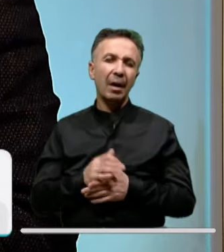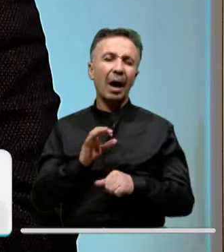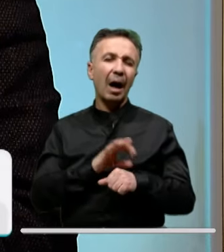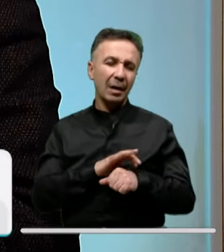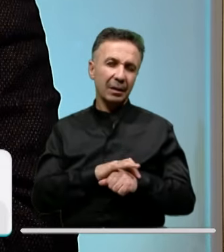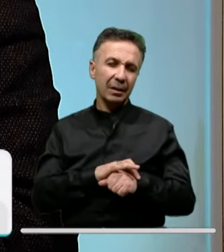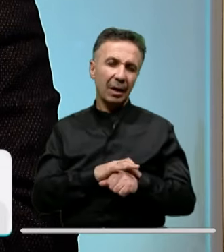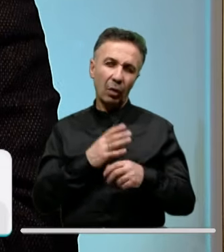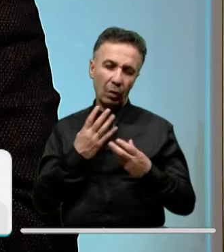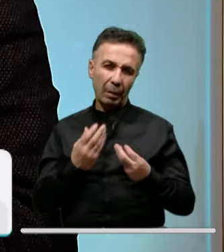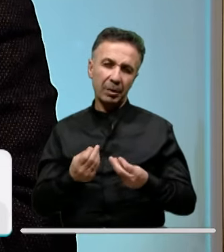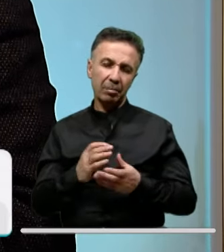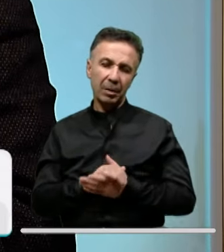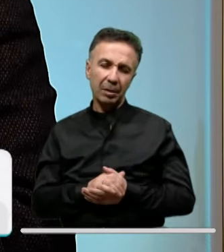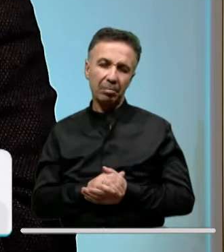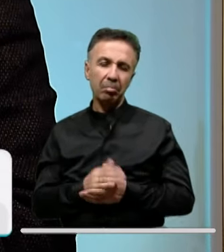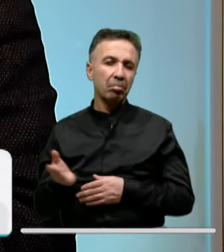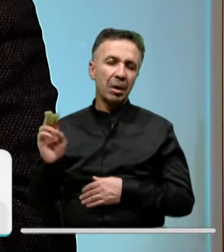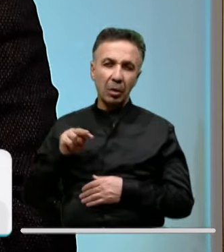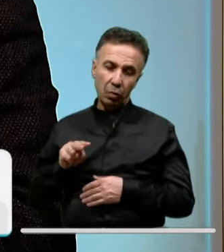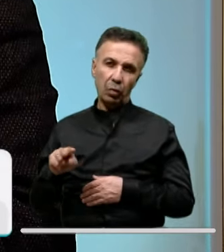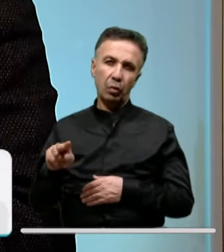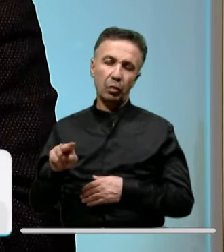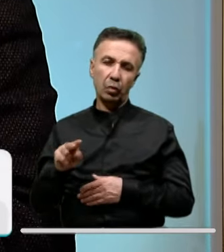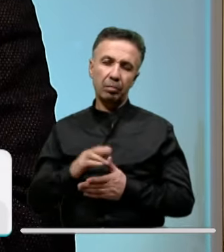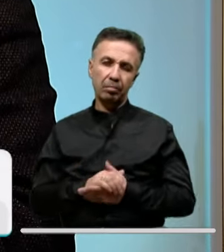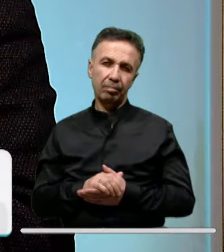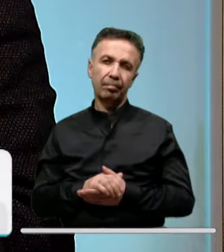hastalığımız, mesela başka seferilik,